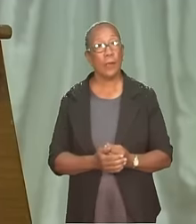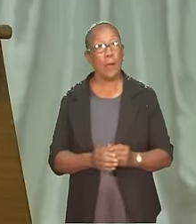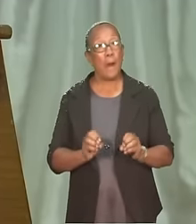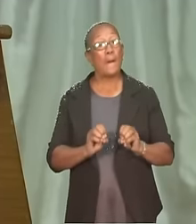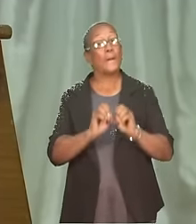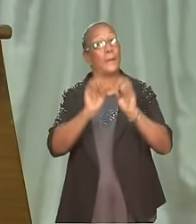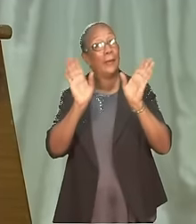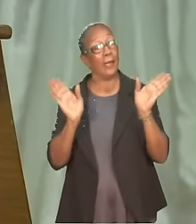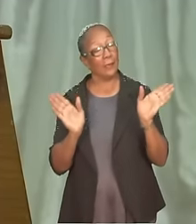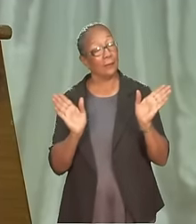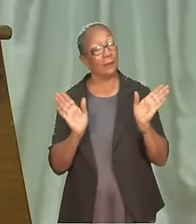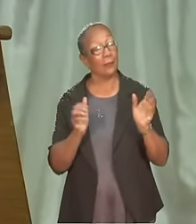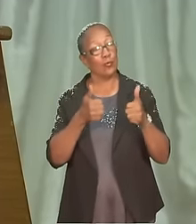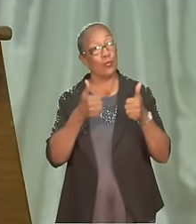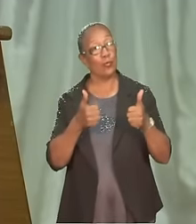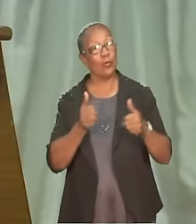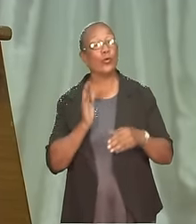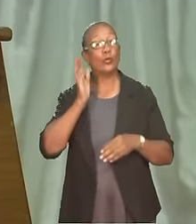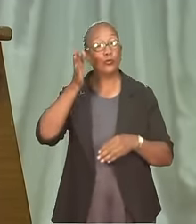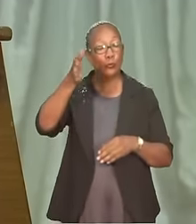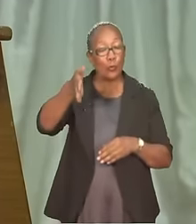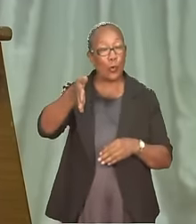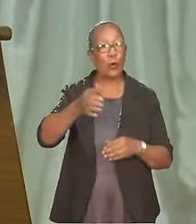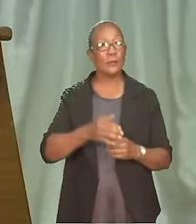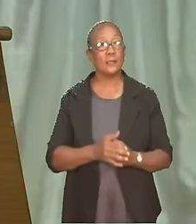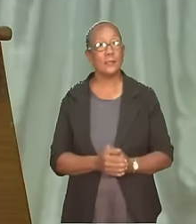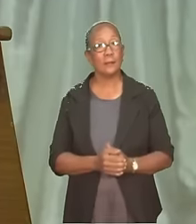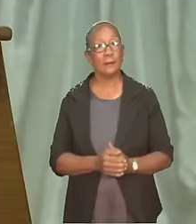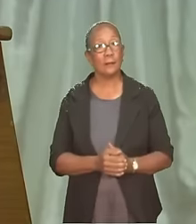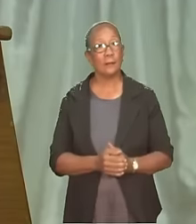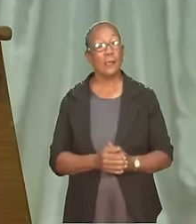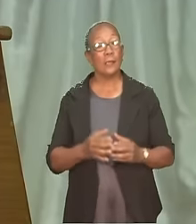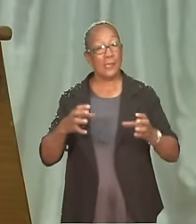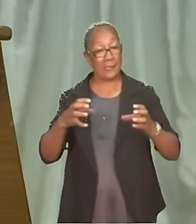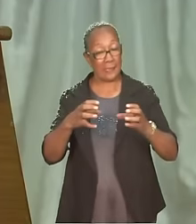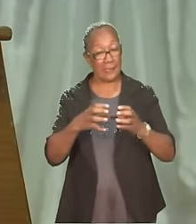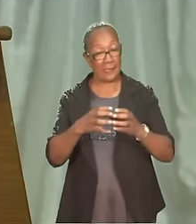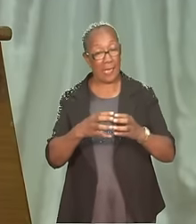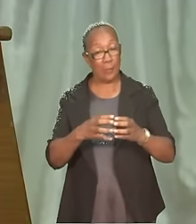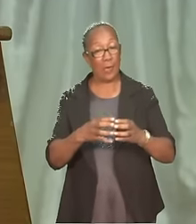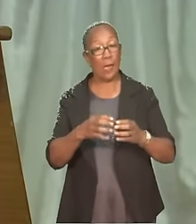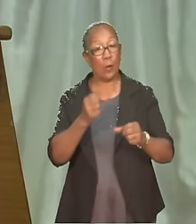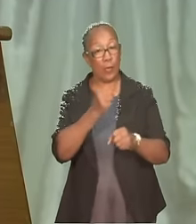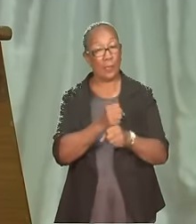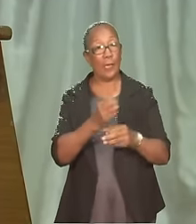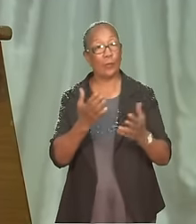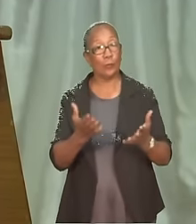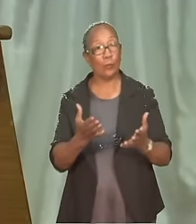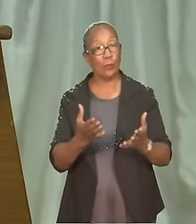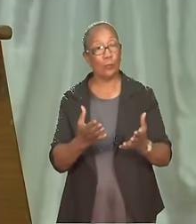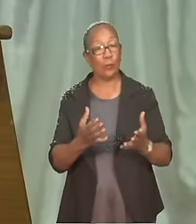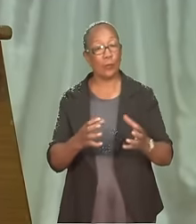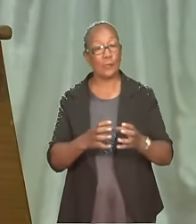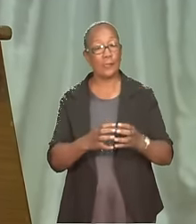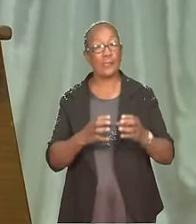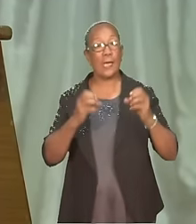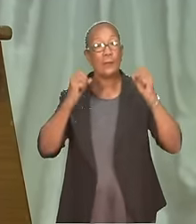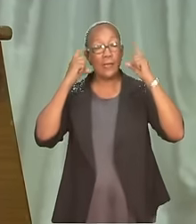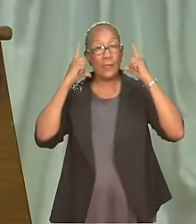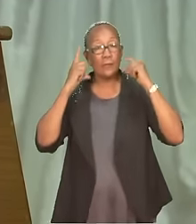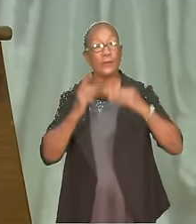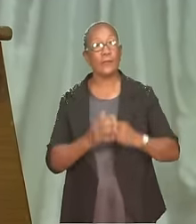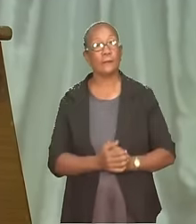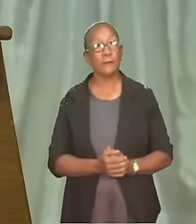toekomst. Die we allemaal samen kunnen gaan creëren voor onze samenleving.